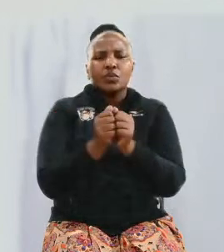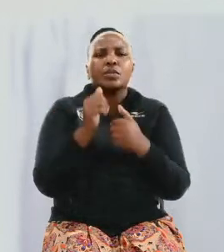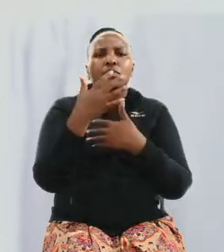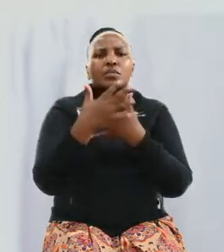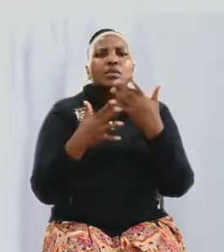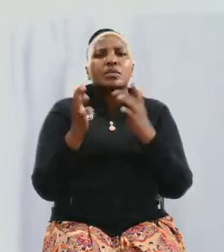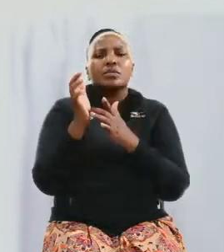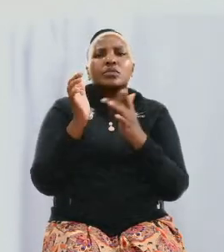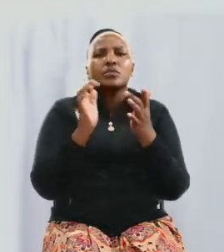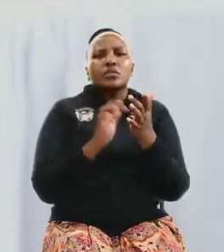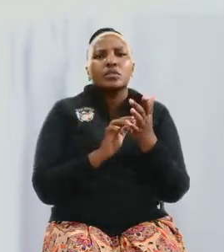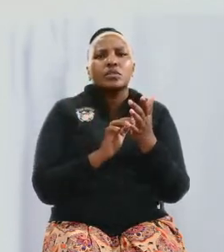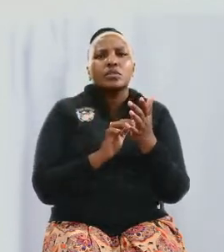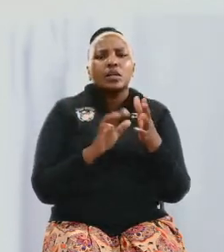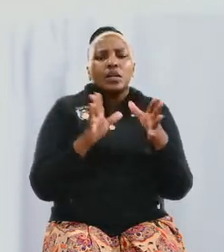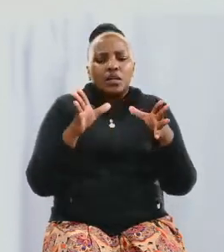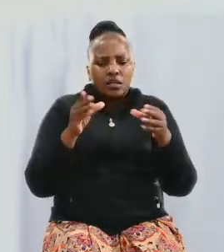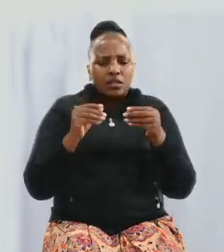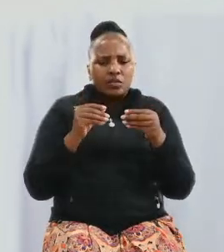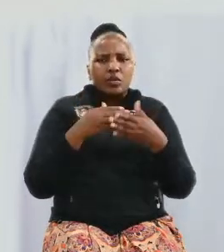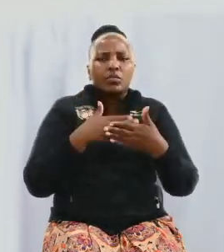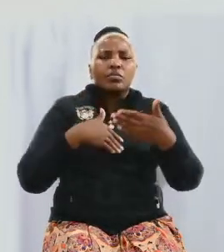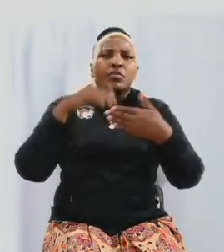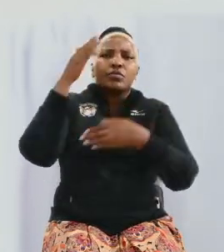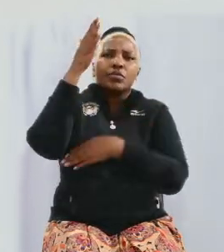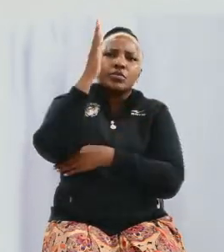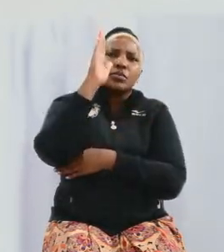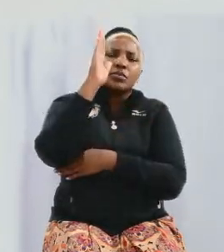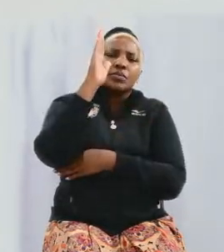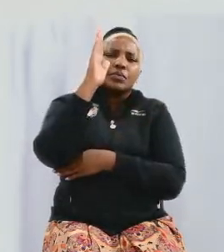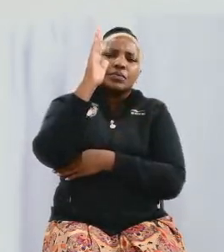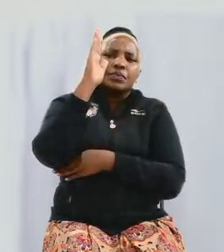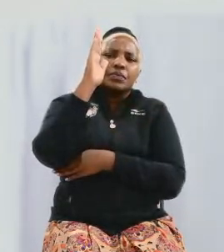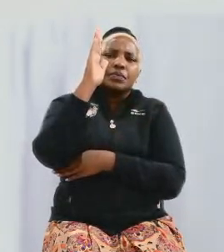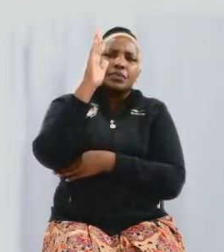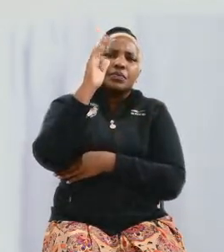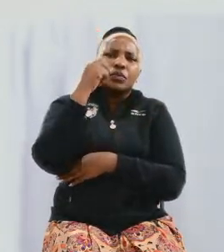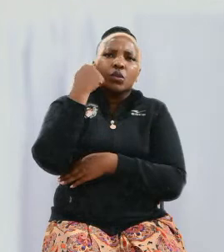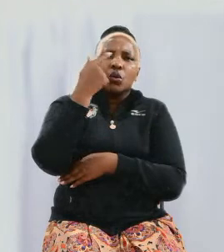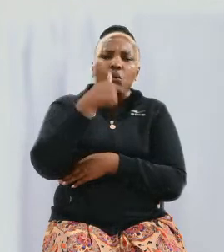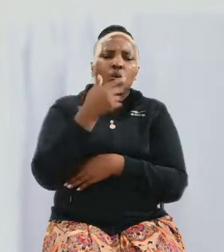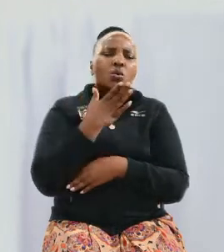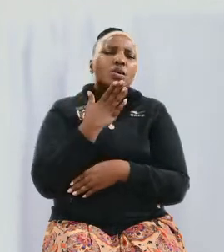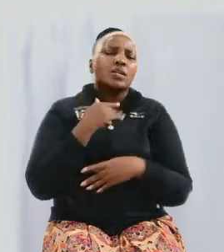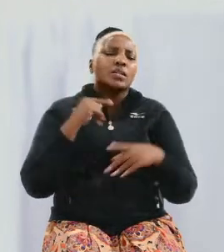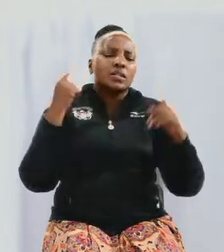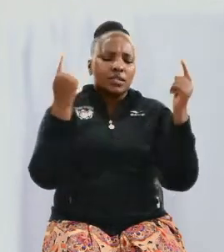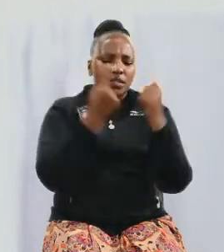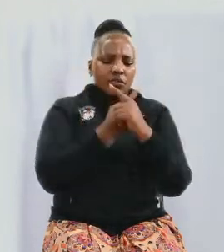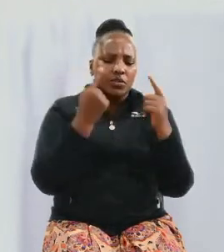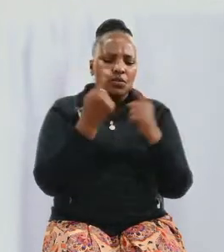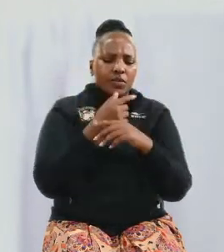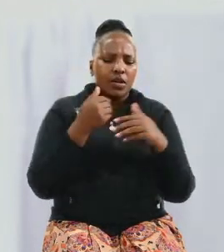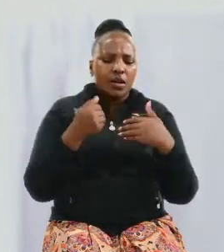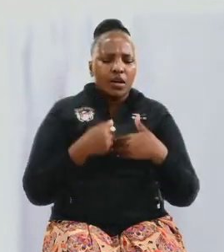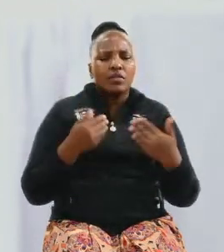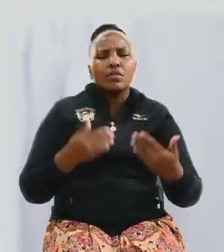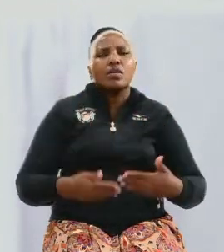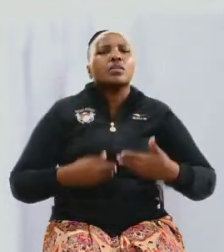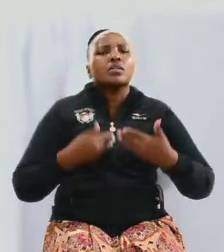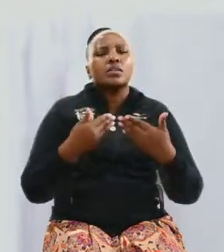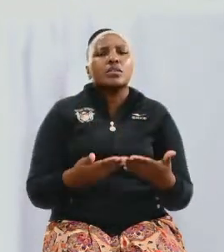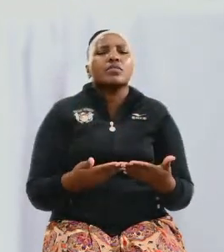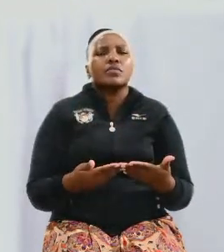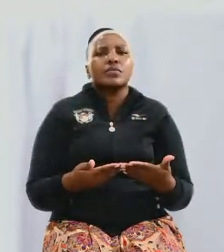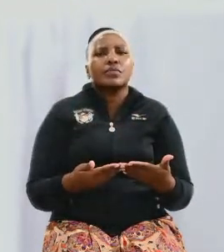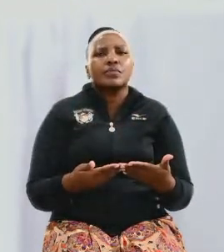Kristo. Tuweze kukubalika mbele ya macho yako Bwana. Wale wako na mahitaji Bwana, uweze kuwatimizia mfalume